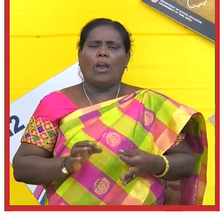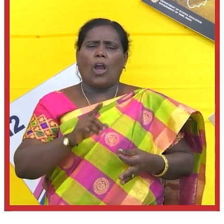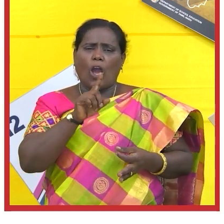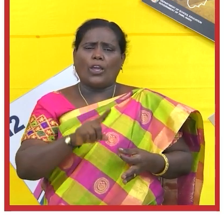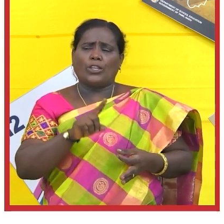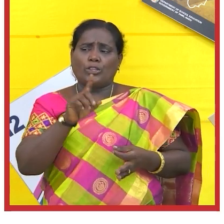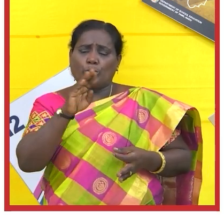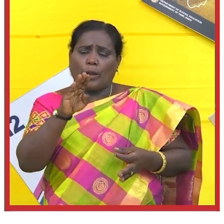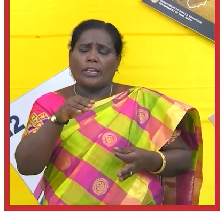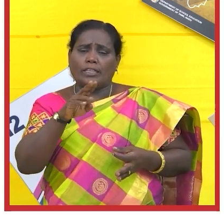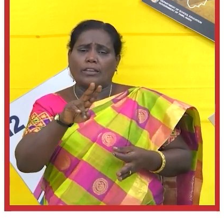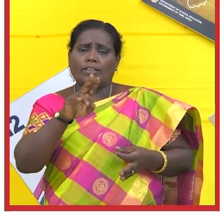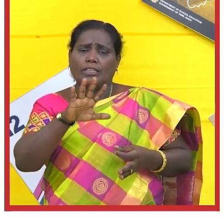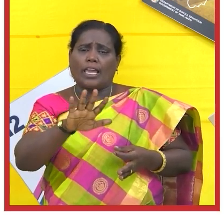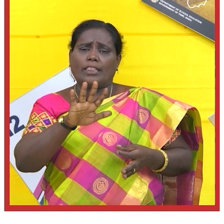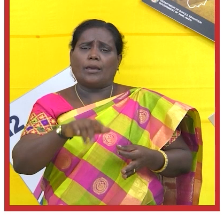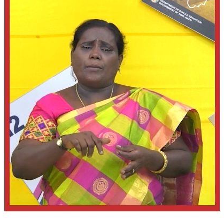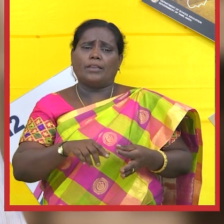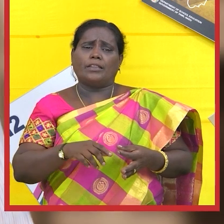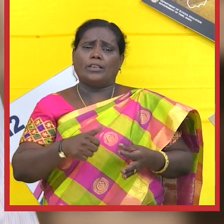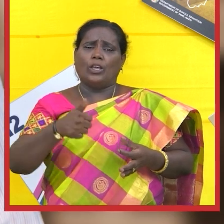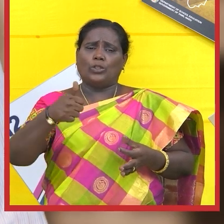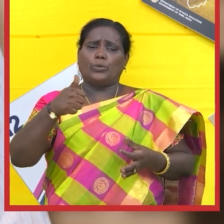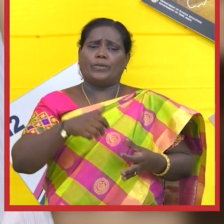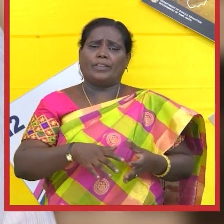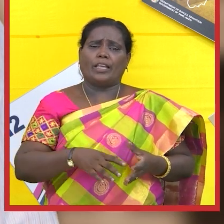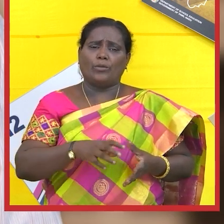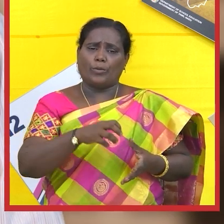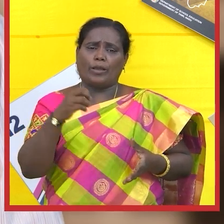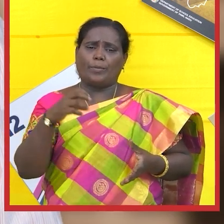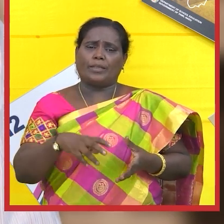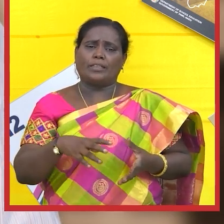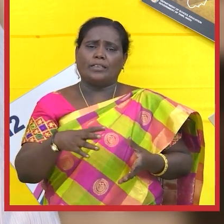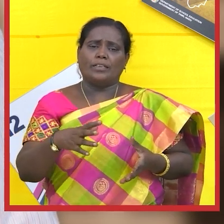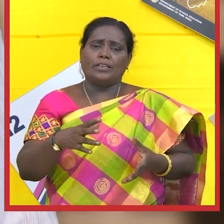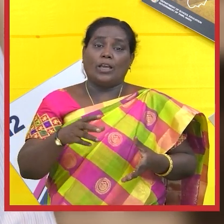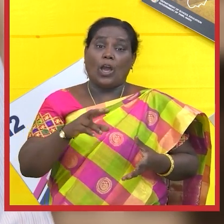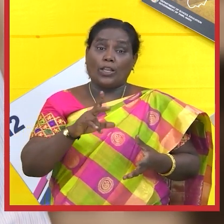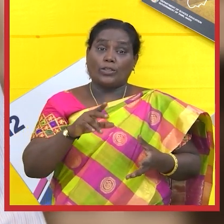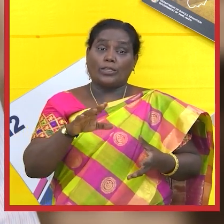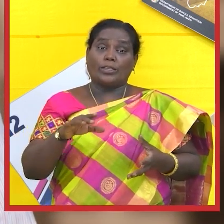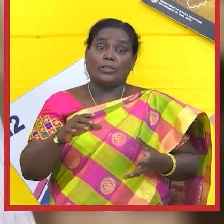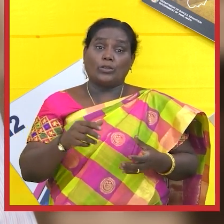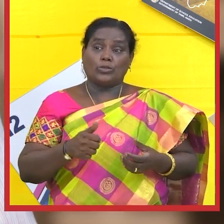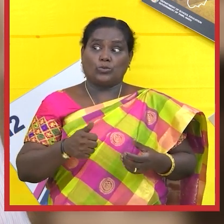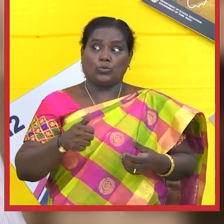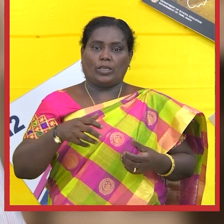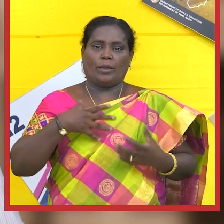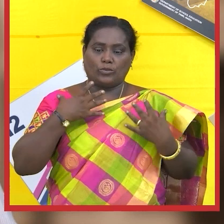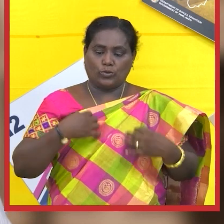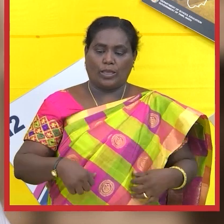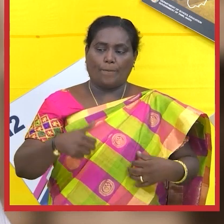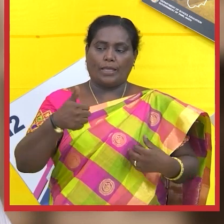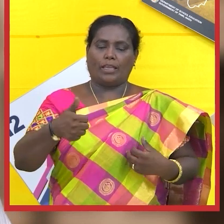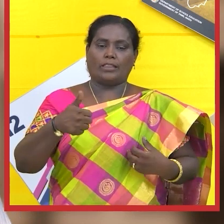1925 சுயமரியாதை இயக்கத்தை ஆரம்பிக்கிறார். சுயமரியாதை இயக்கத்தை ஆரம்பிப்பதற்கு முன்பு சுயமரியாதை இயக்கம் என்றால் என்ன